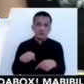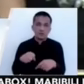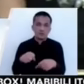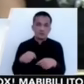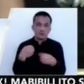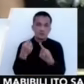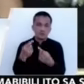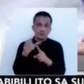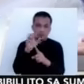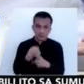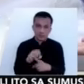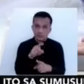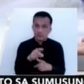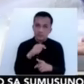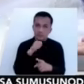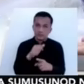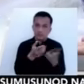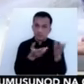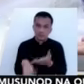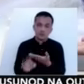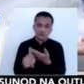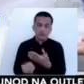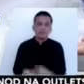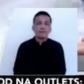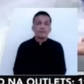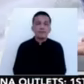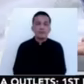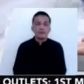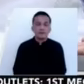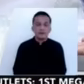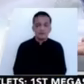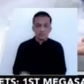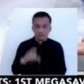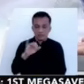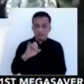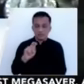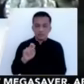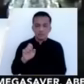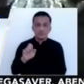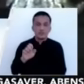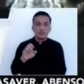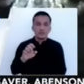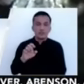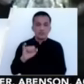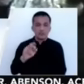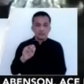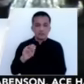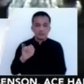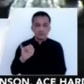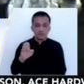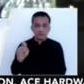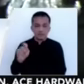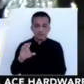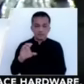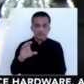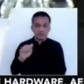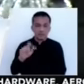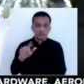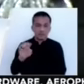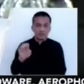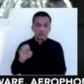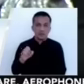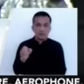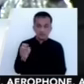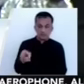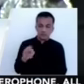na at ibinalag dito. Kaya muling na-cite in contempt si Alice. I move to cite Guo Huaping, also